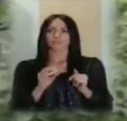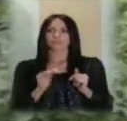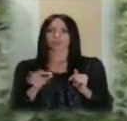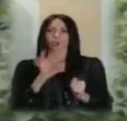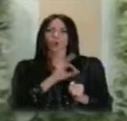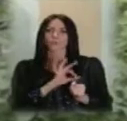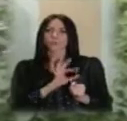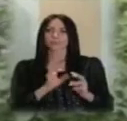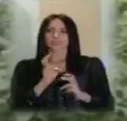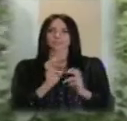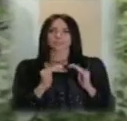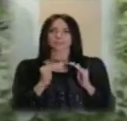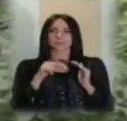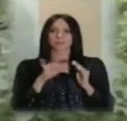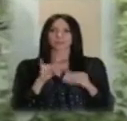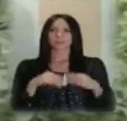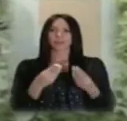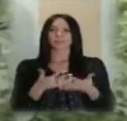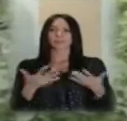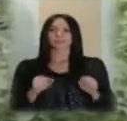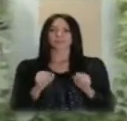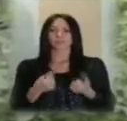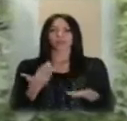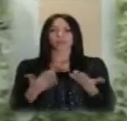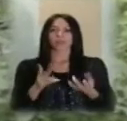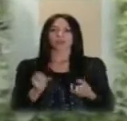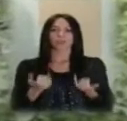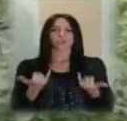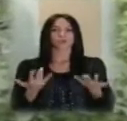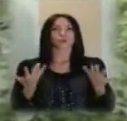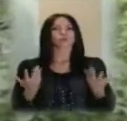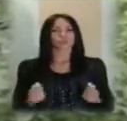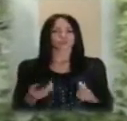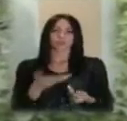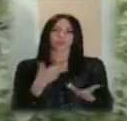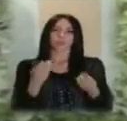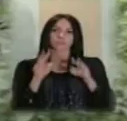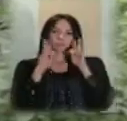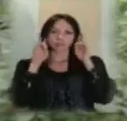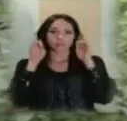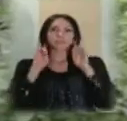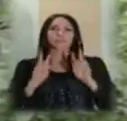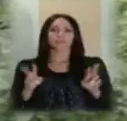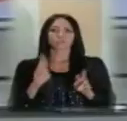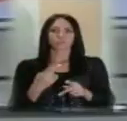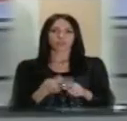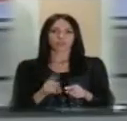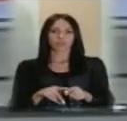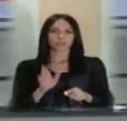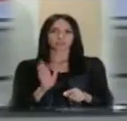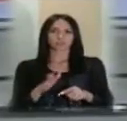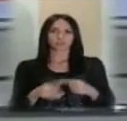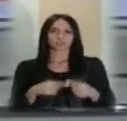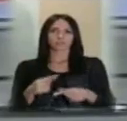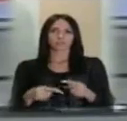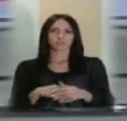і надання більших повноважень. Але на сьогоднішній день нам ще невідомо, як це буде відбуватися.